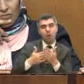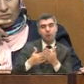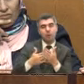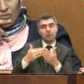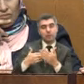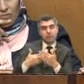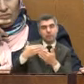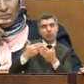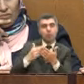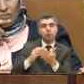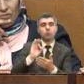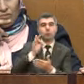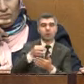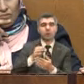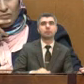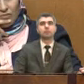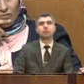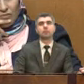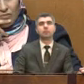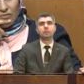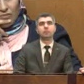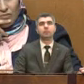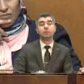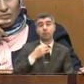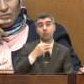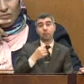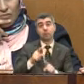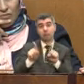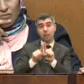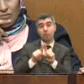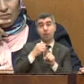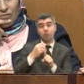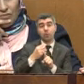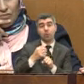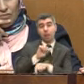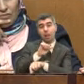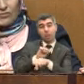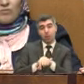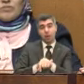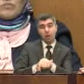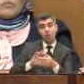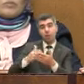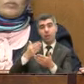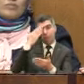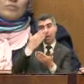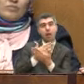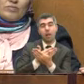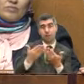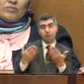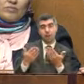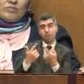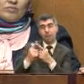الزمن ممكن. هذا واحد الفساد جاثم على واحد التعاضدية، ونعلم ما هي التعاضدية. هذه